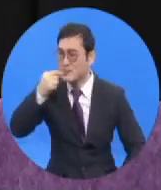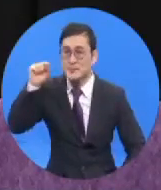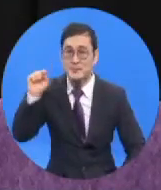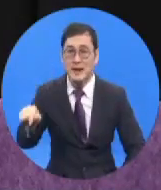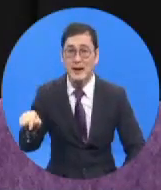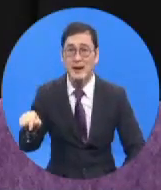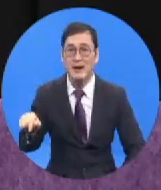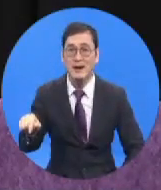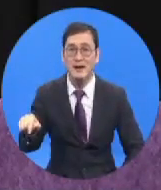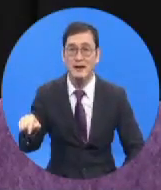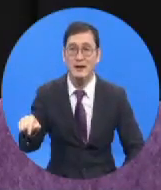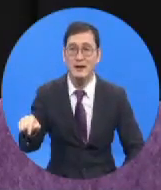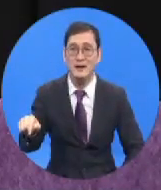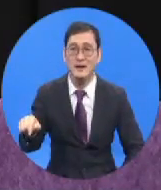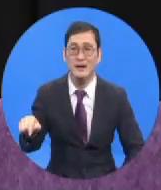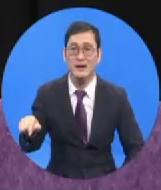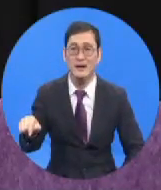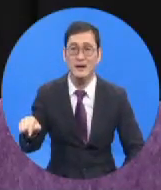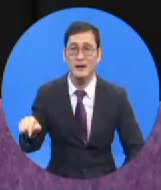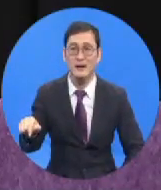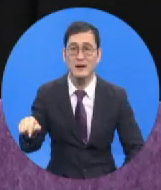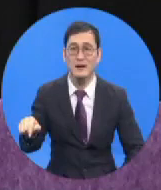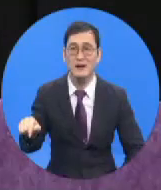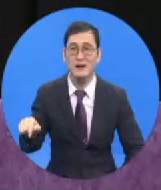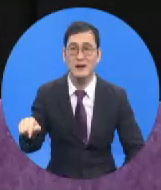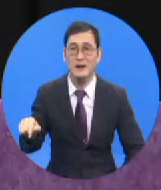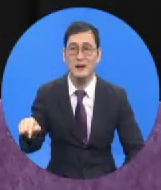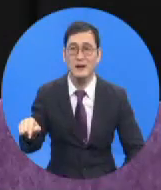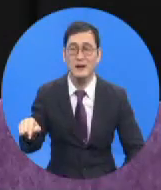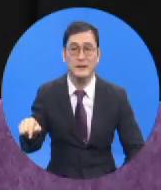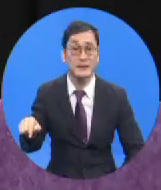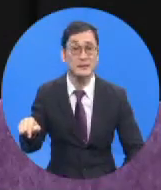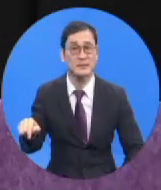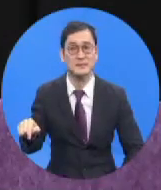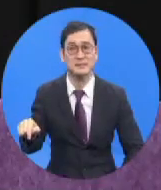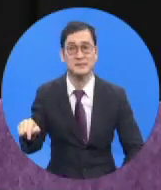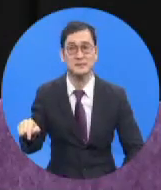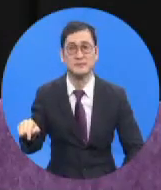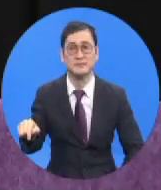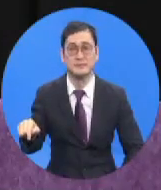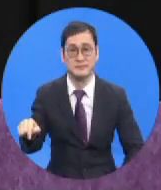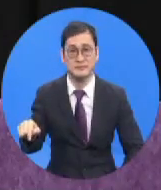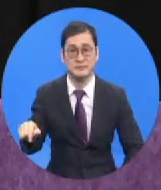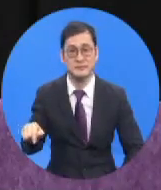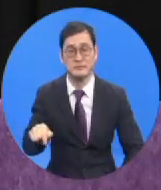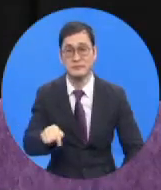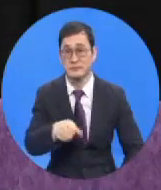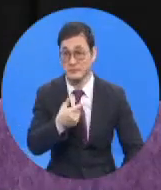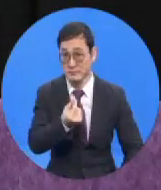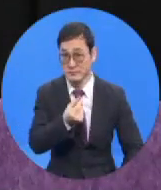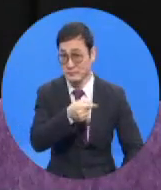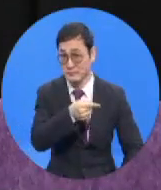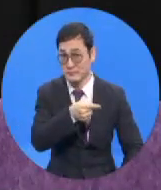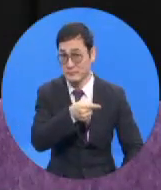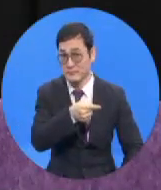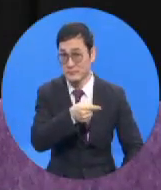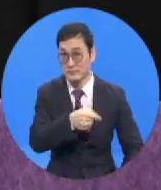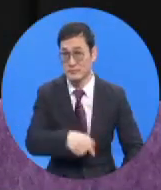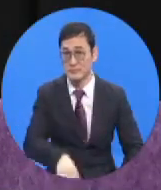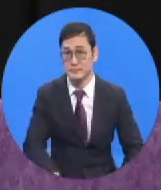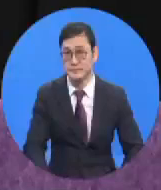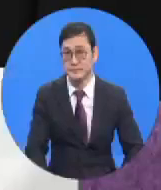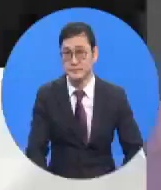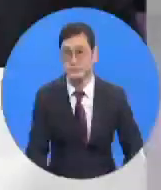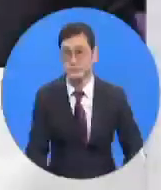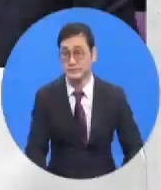그 말씀이 결국 최종 목적 도달하고 싶은 목표지 아니겠습니까? 예. 예. 결국 그렇게 보면 얼마든지 한번 그 사건